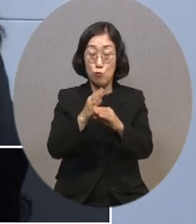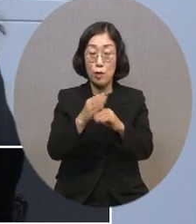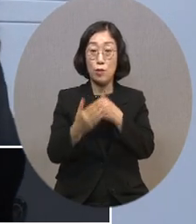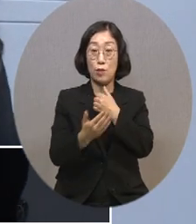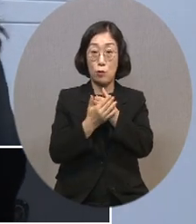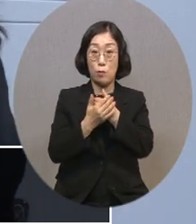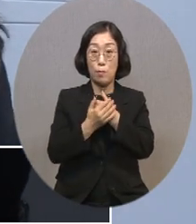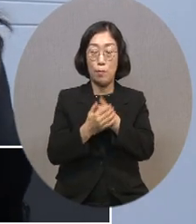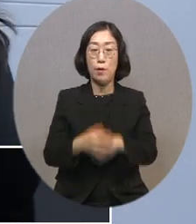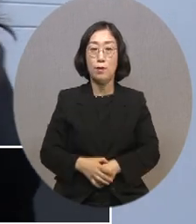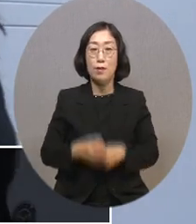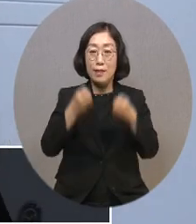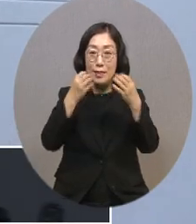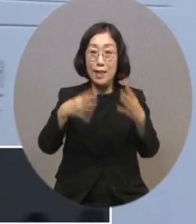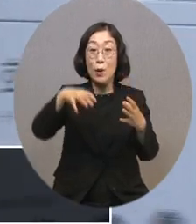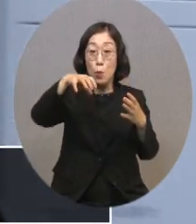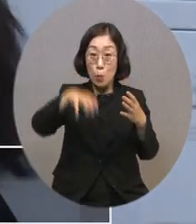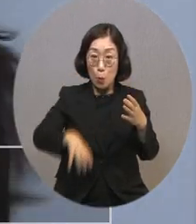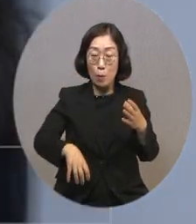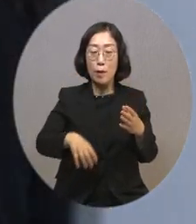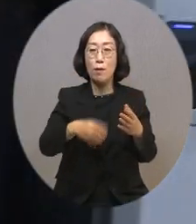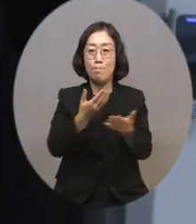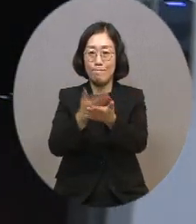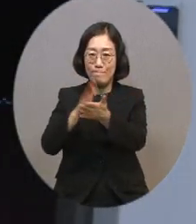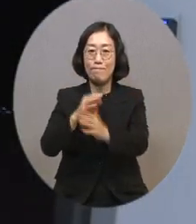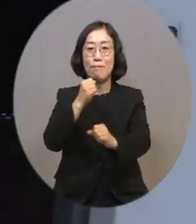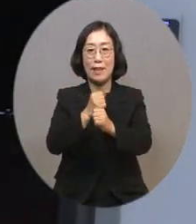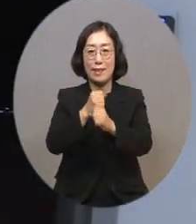된 놀라운드라는 공간입니다. 한번 들어가 보시겠어요?